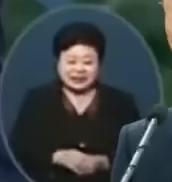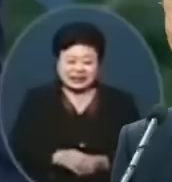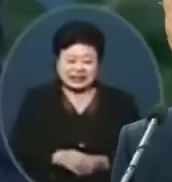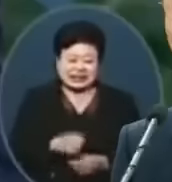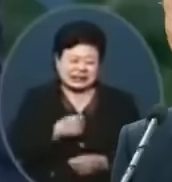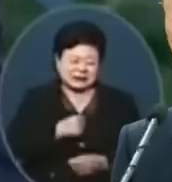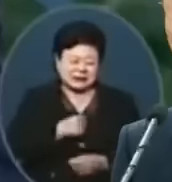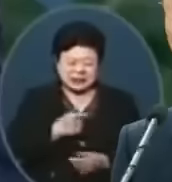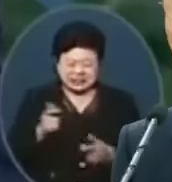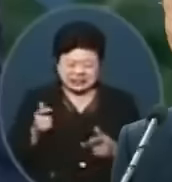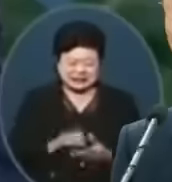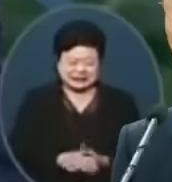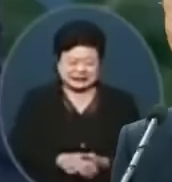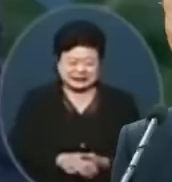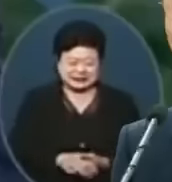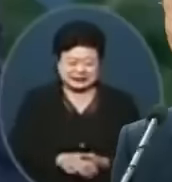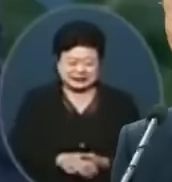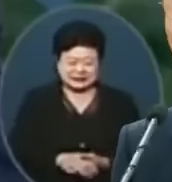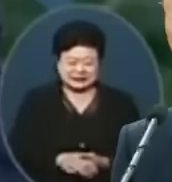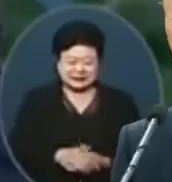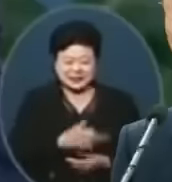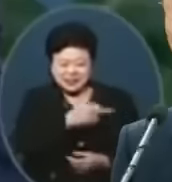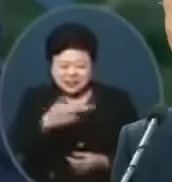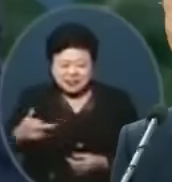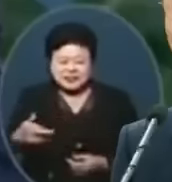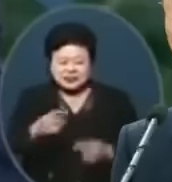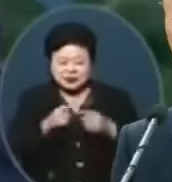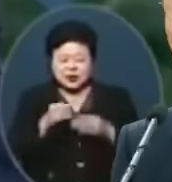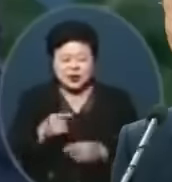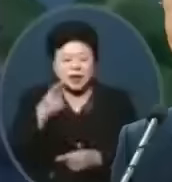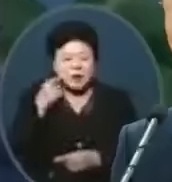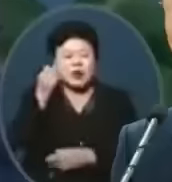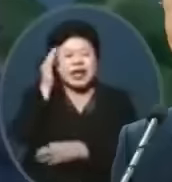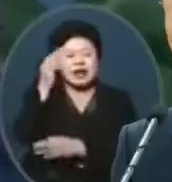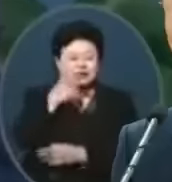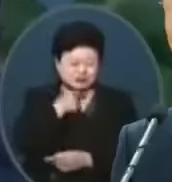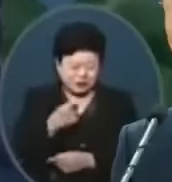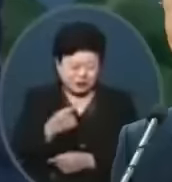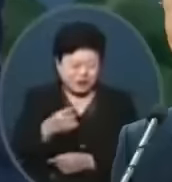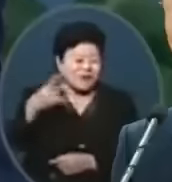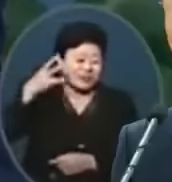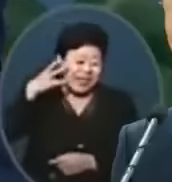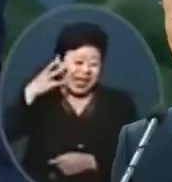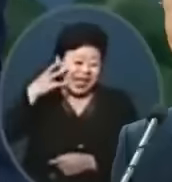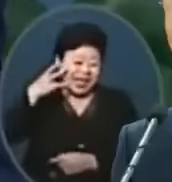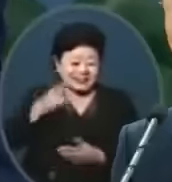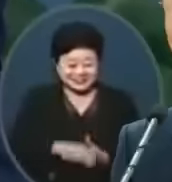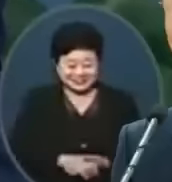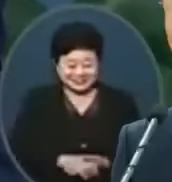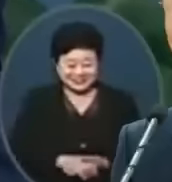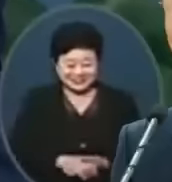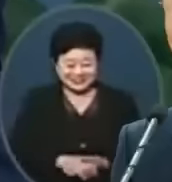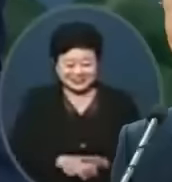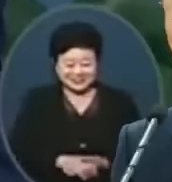말이겠고, 다 큰 교회를 목회하고 싶지요. 예.